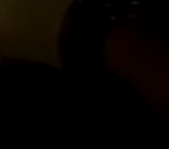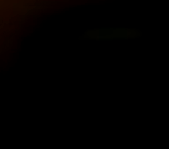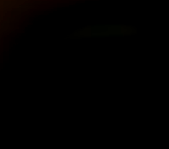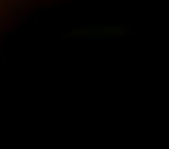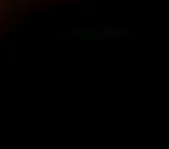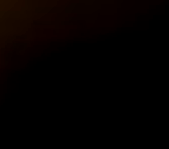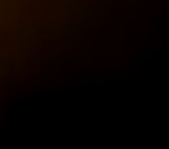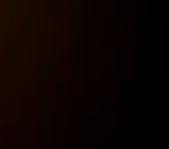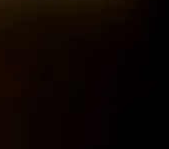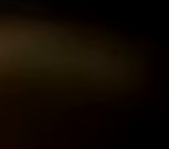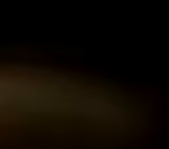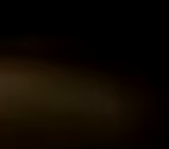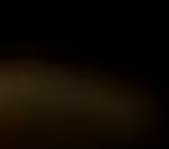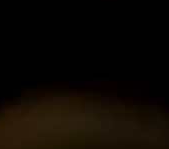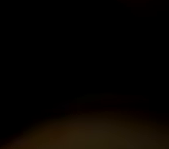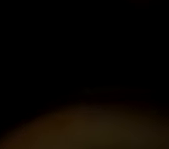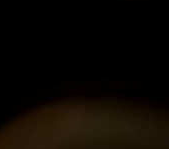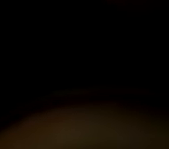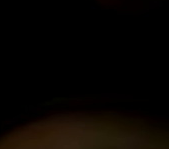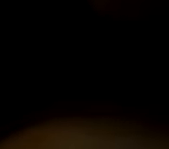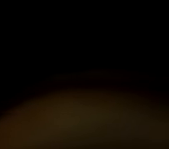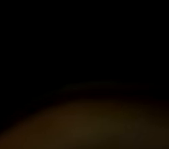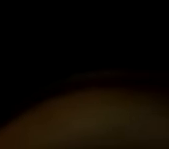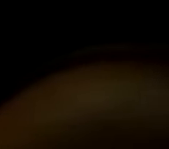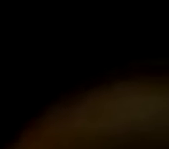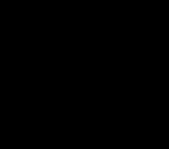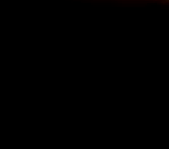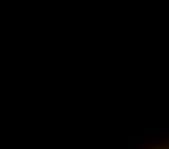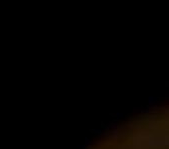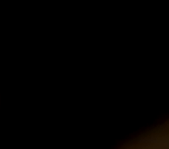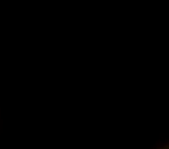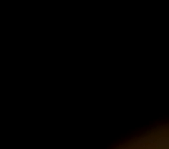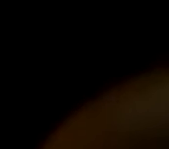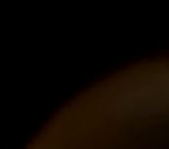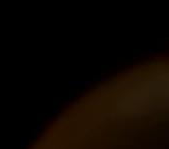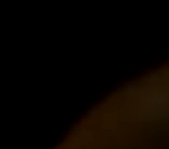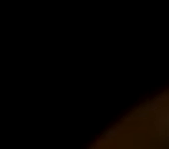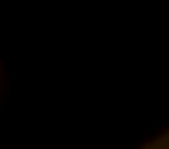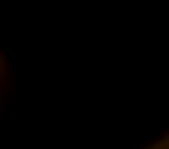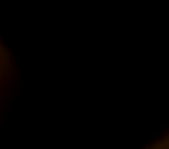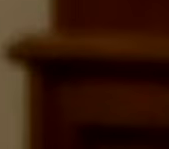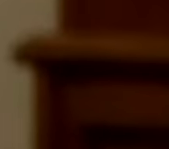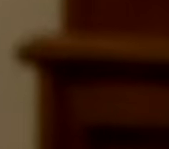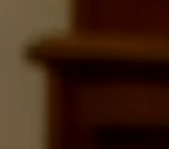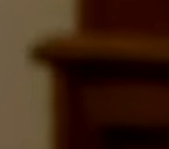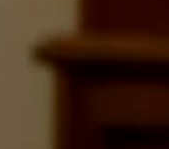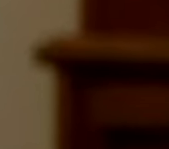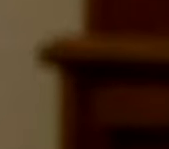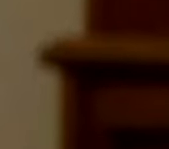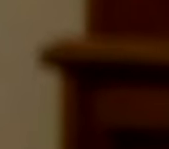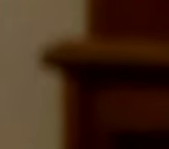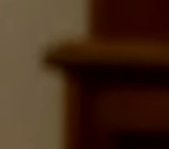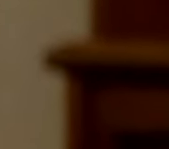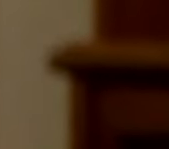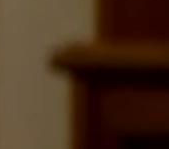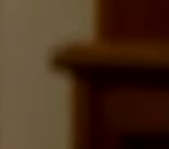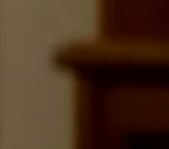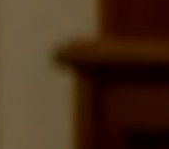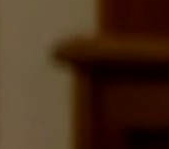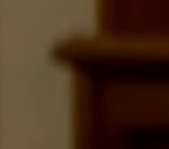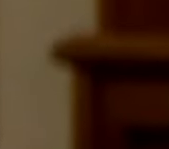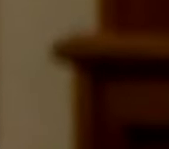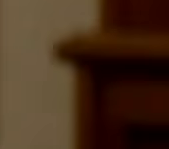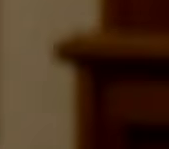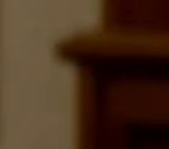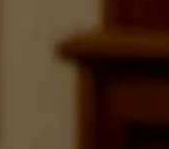It's gone. And it's probably at his office. No. You need to find a way to get it back from him. I hope you brought that seating document